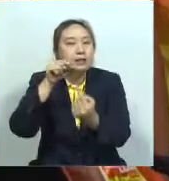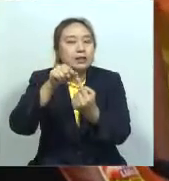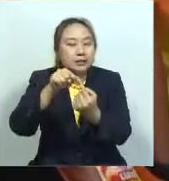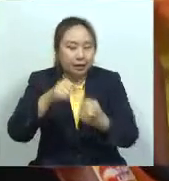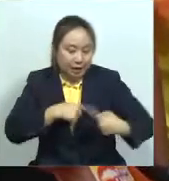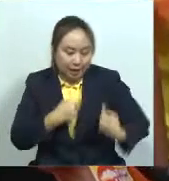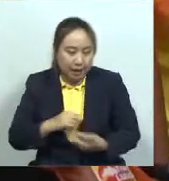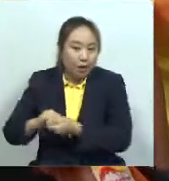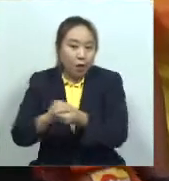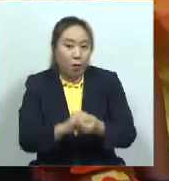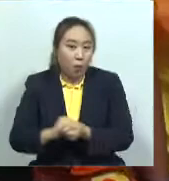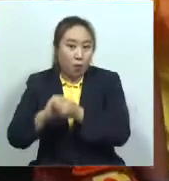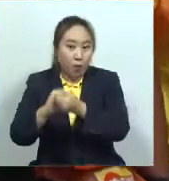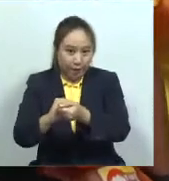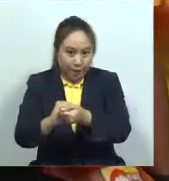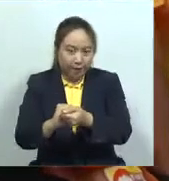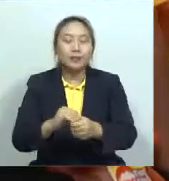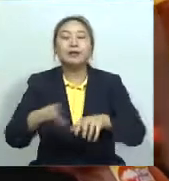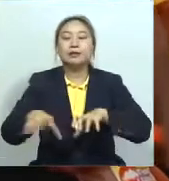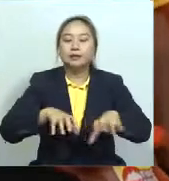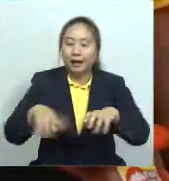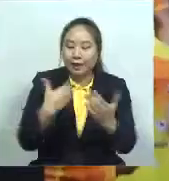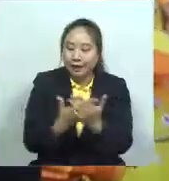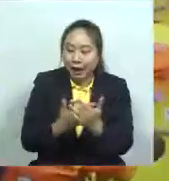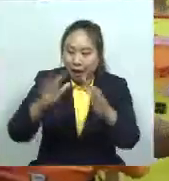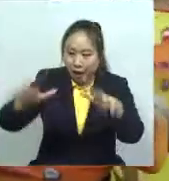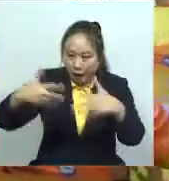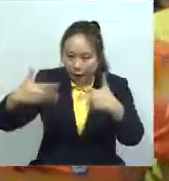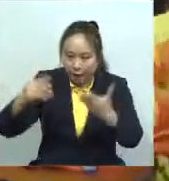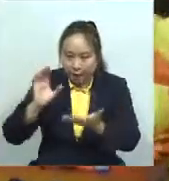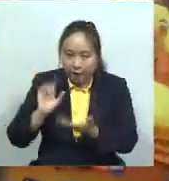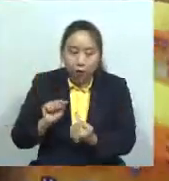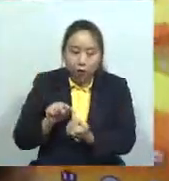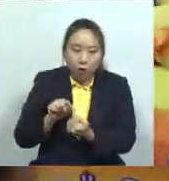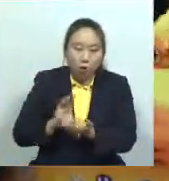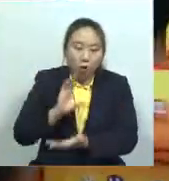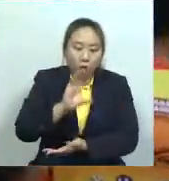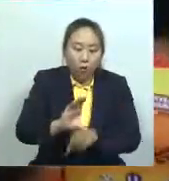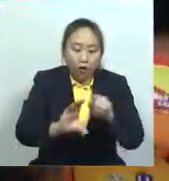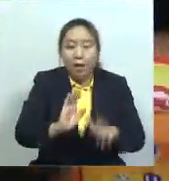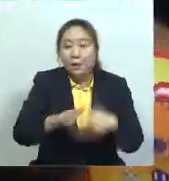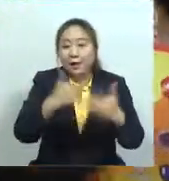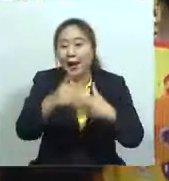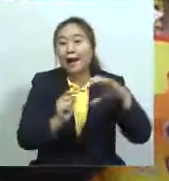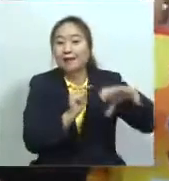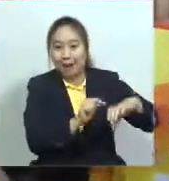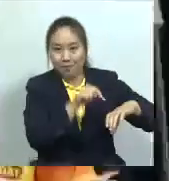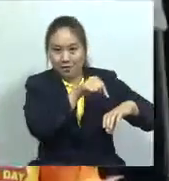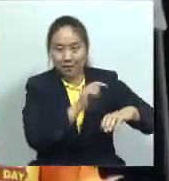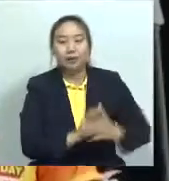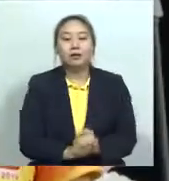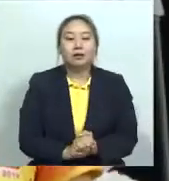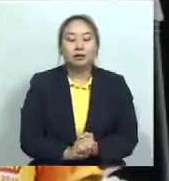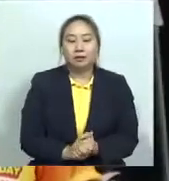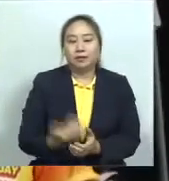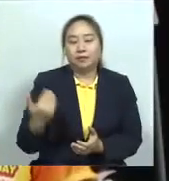ป็นหนึ่งเดียวแล้วนะคะก็ยังเป็นการจัดหารายได้นำเข้ากองทุนพัฒนาถ้ำหลวงขุนน้ำนางนอนอีกด้วยค่ะโดยพล